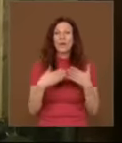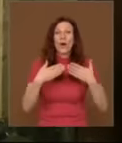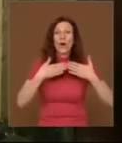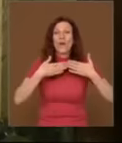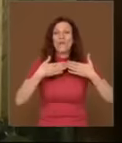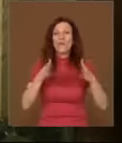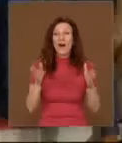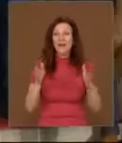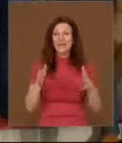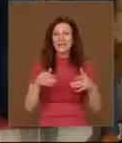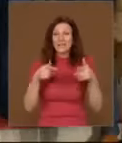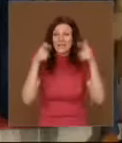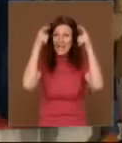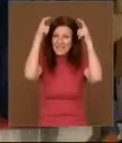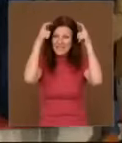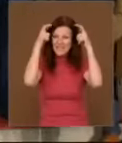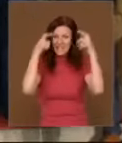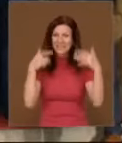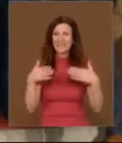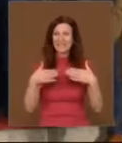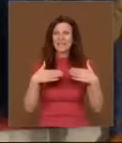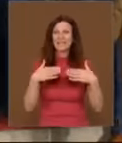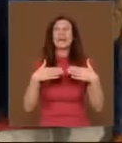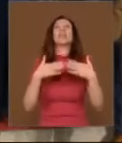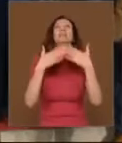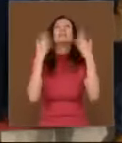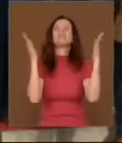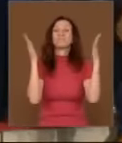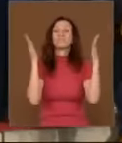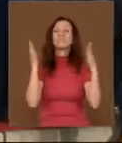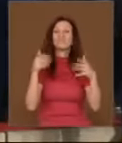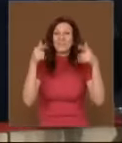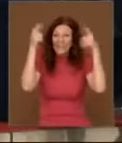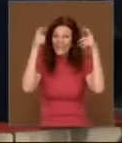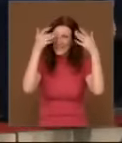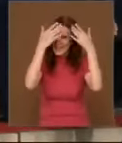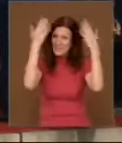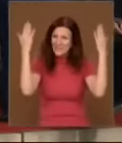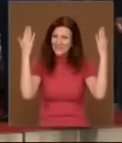на царските двери, на небесните двери.